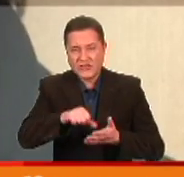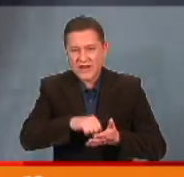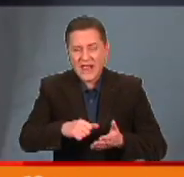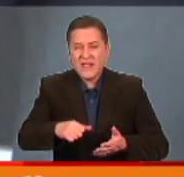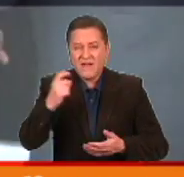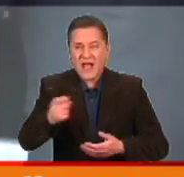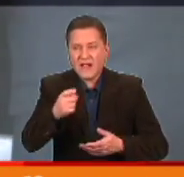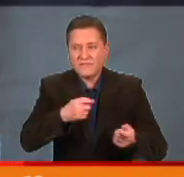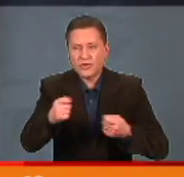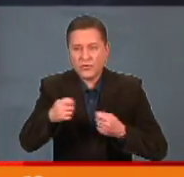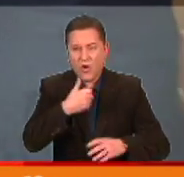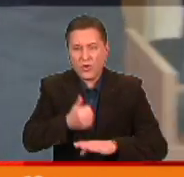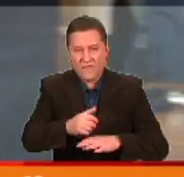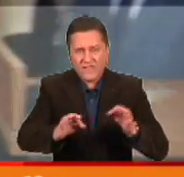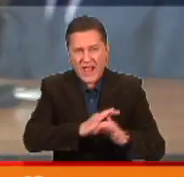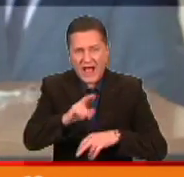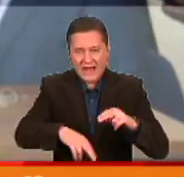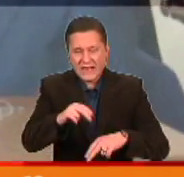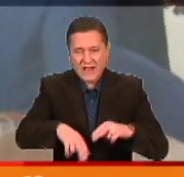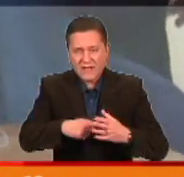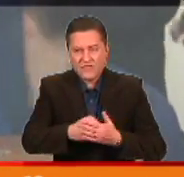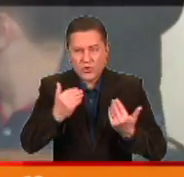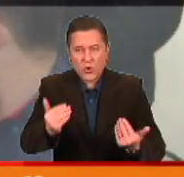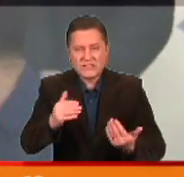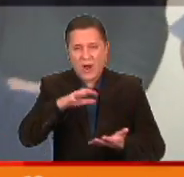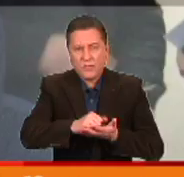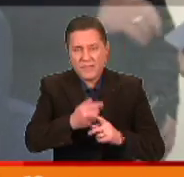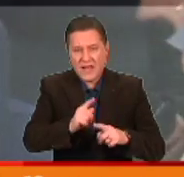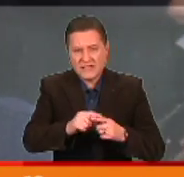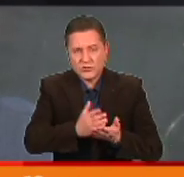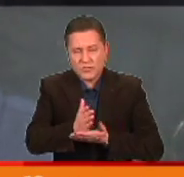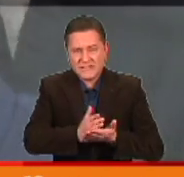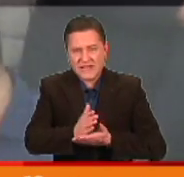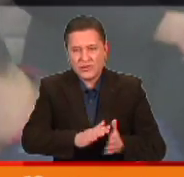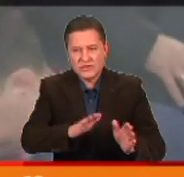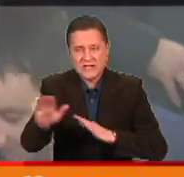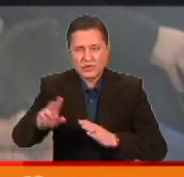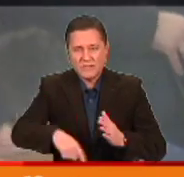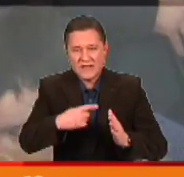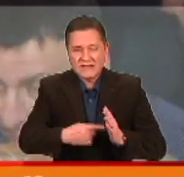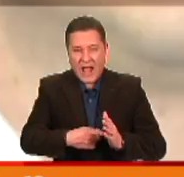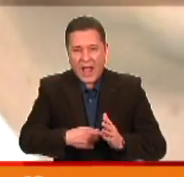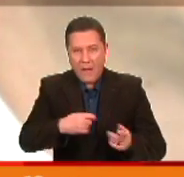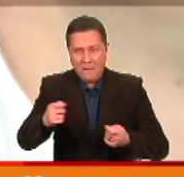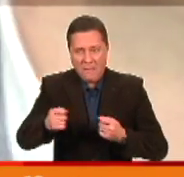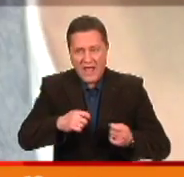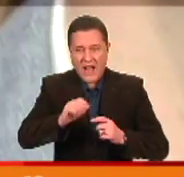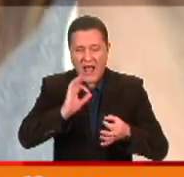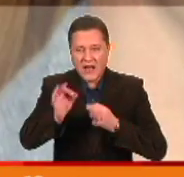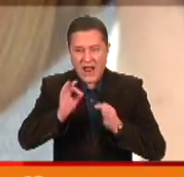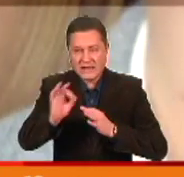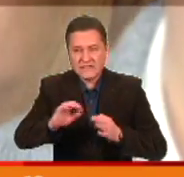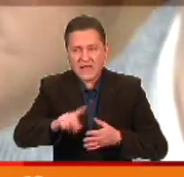Зокрема, головний архітектор Харкова, який досі обіймає цю посаду, та колишня заступниця мера, а нині радниця міського